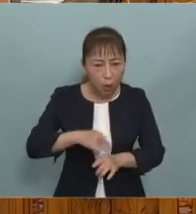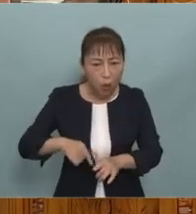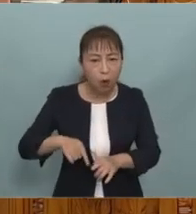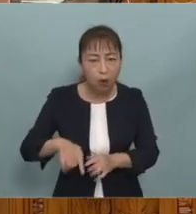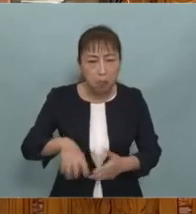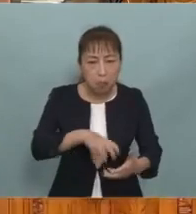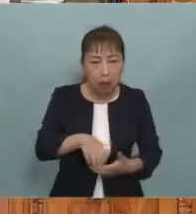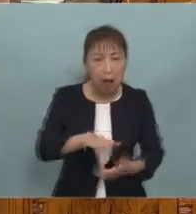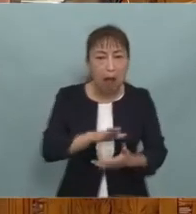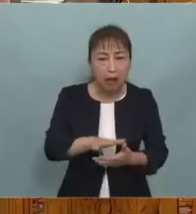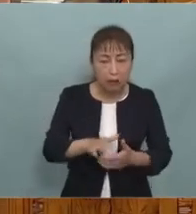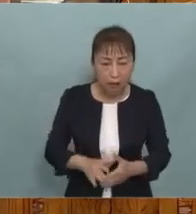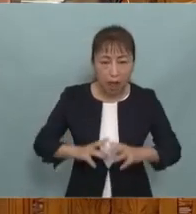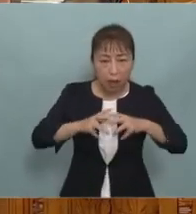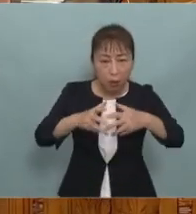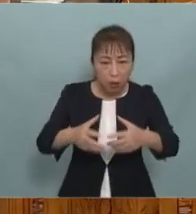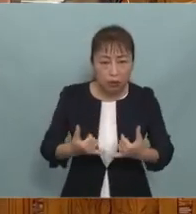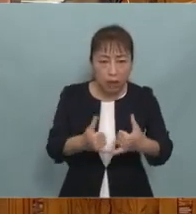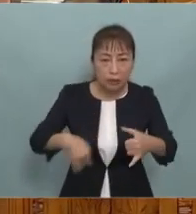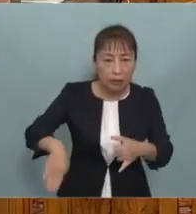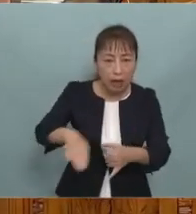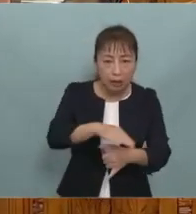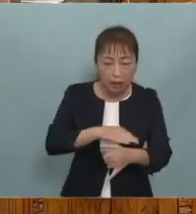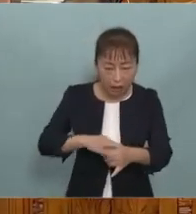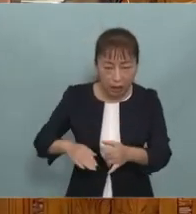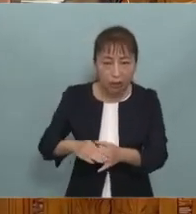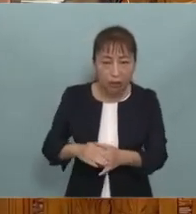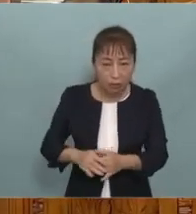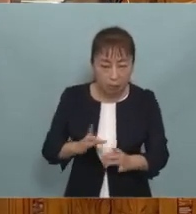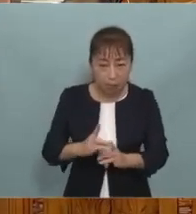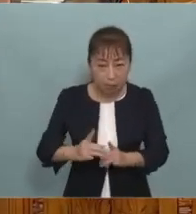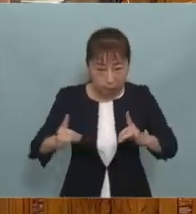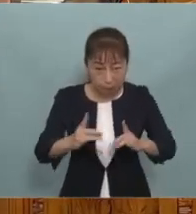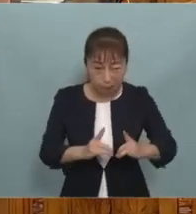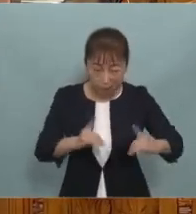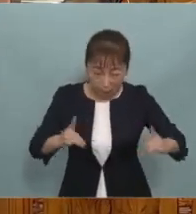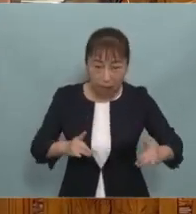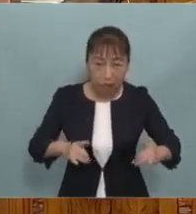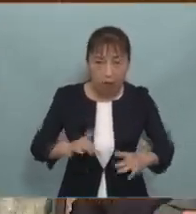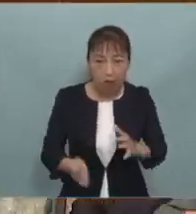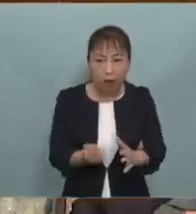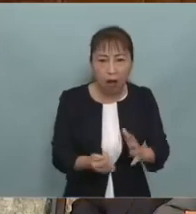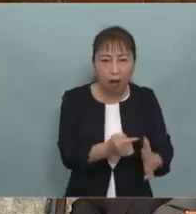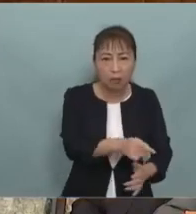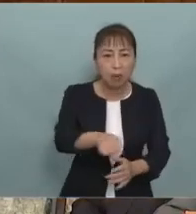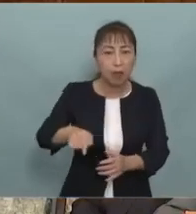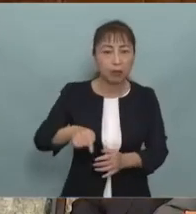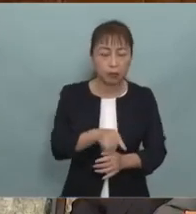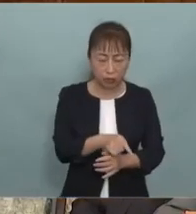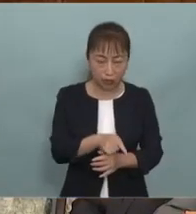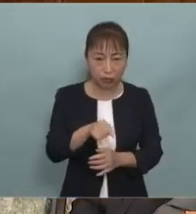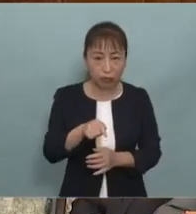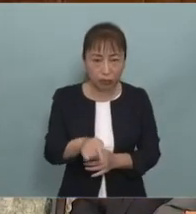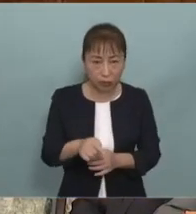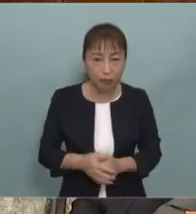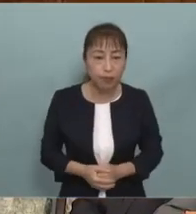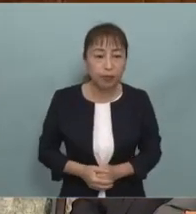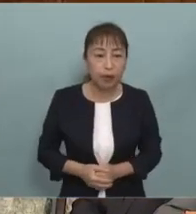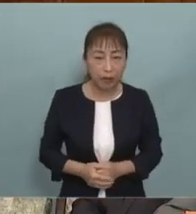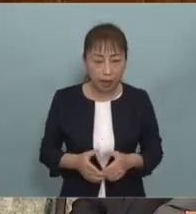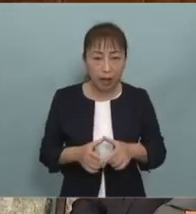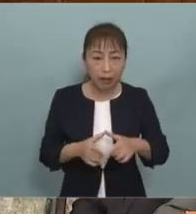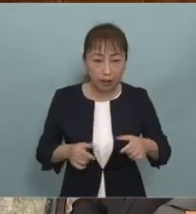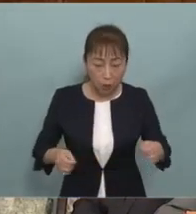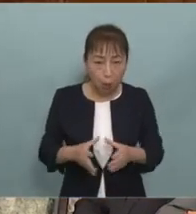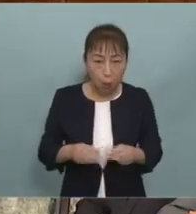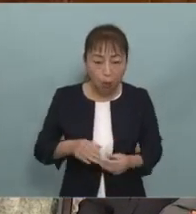は分断と対立が進んでいますそうした現状を踏まえ私は現実的な国益を踏まえた外交